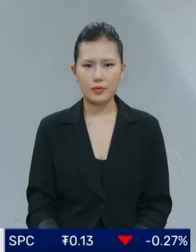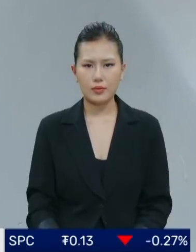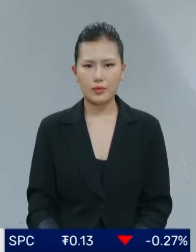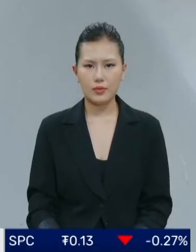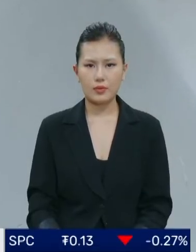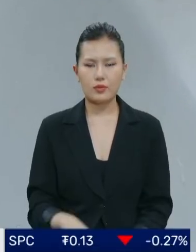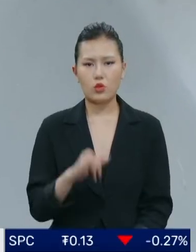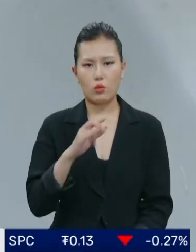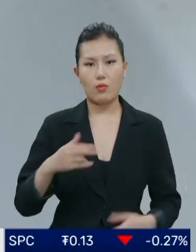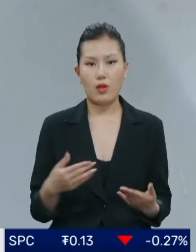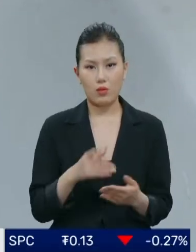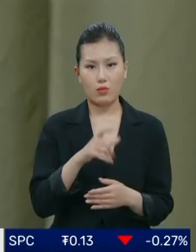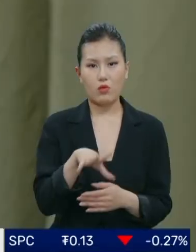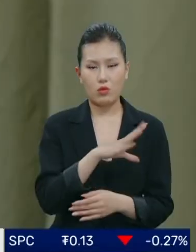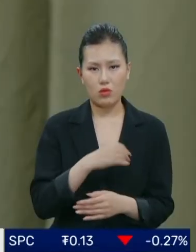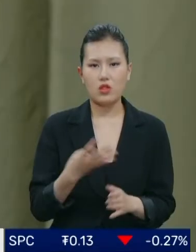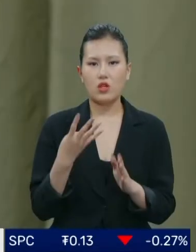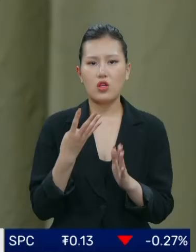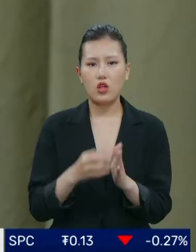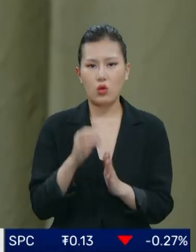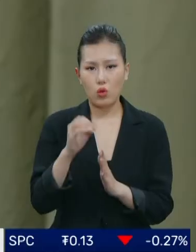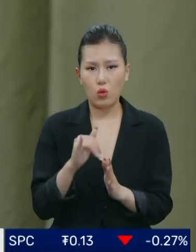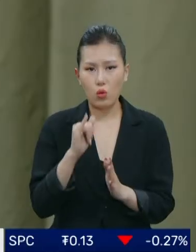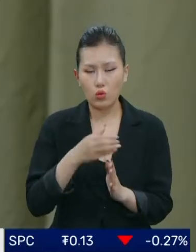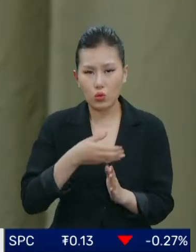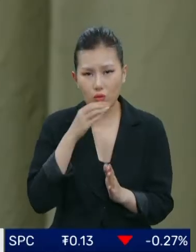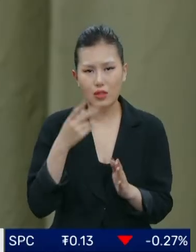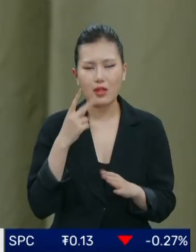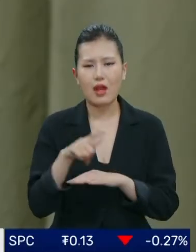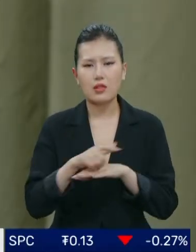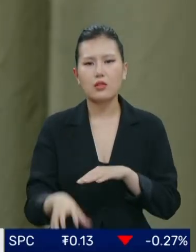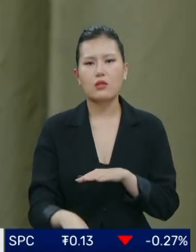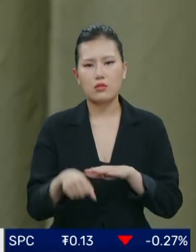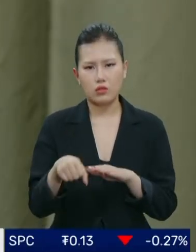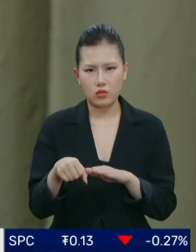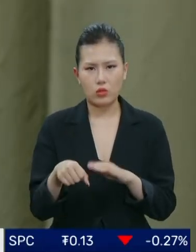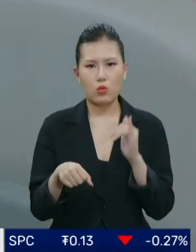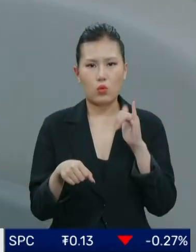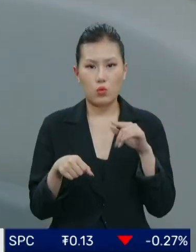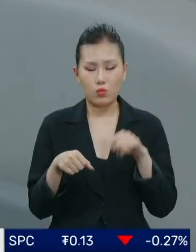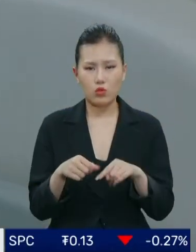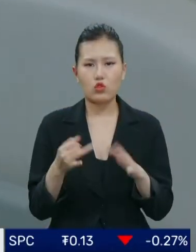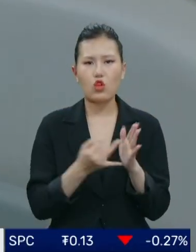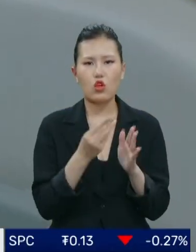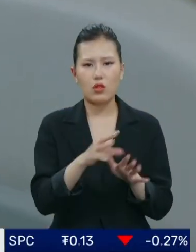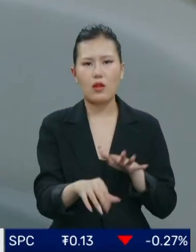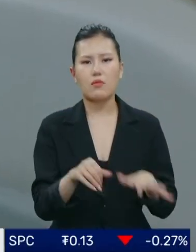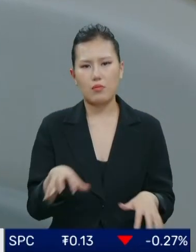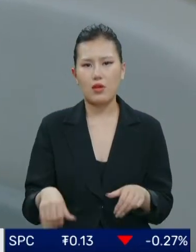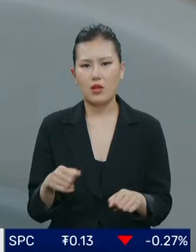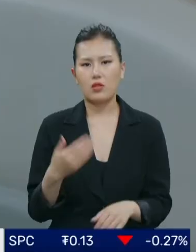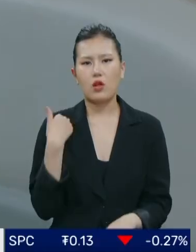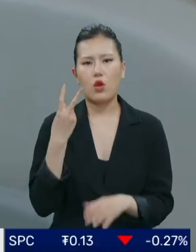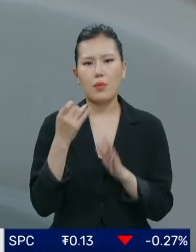Нийслэлчүүд ундны усныхаа 90 орчим хувийг газард орох усаар хангадаг. Улаанбаатар хотод одоо 7 усан ангамжийн их үүсвэр ажиллаж байгаа. 2017 онд